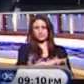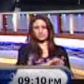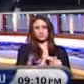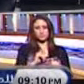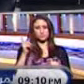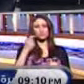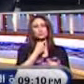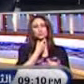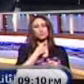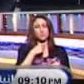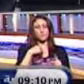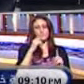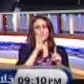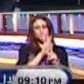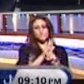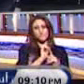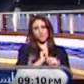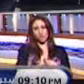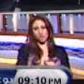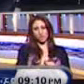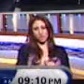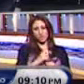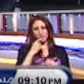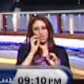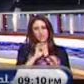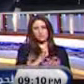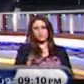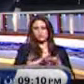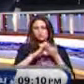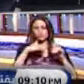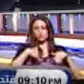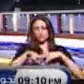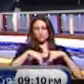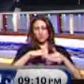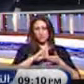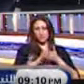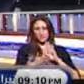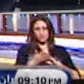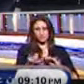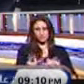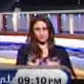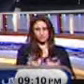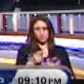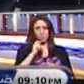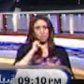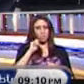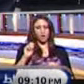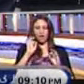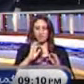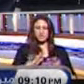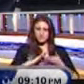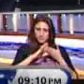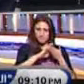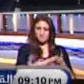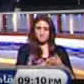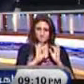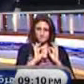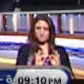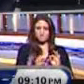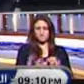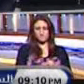لصوت الاخ اسلام. يعني مش معقوله القريه يكون حالها بهذا الشكل. يعني وبعدين يعني ايه تنفصل القريه عن المحافظه؟ المحافظ ينزل ويروح ويحل